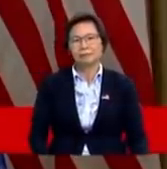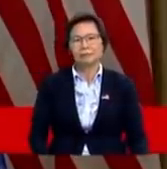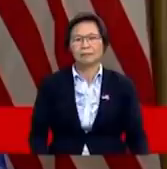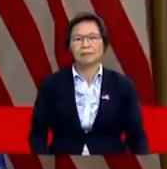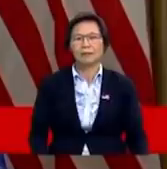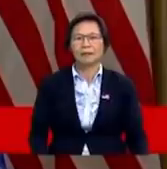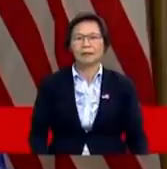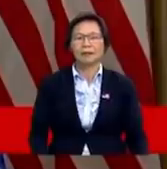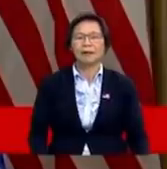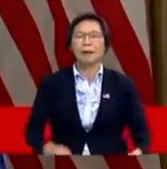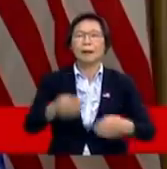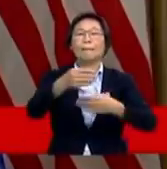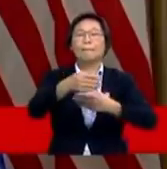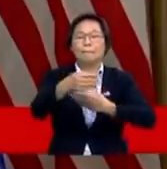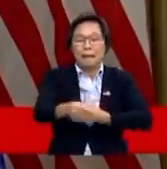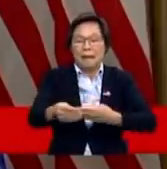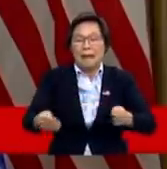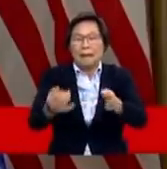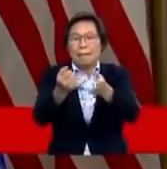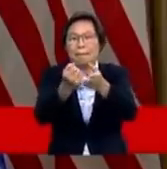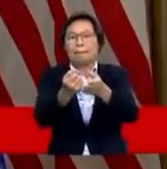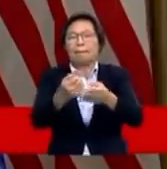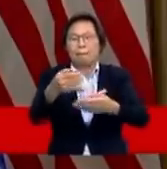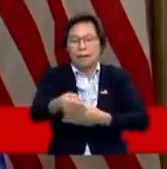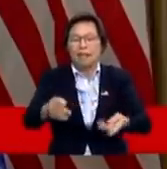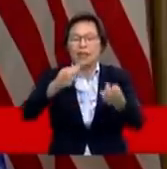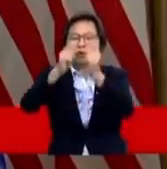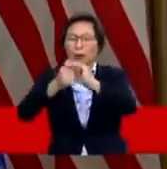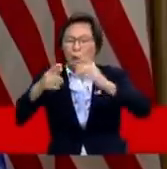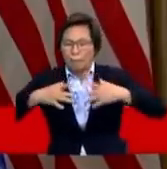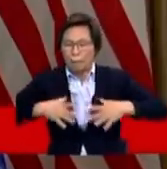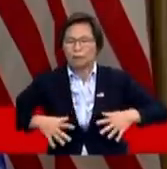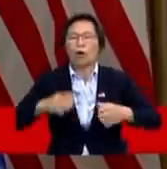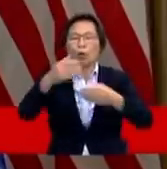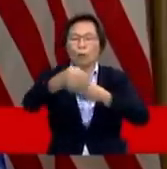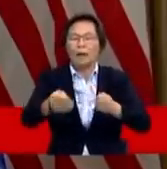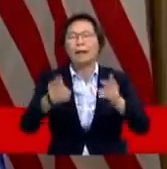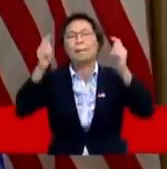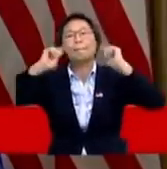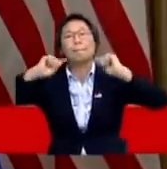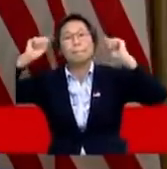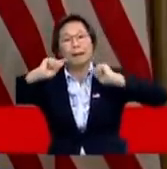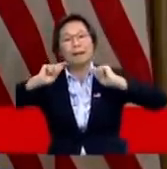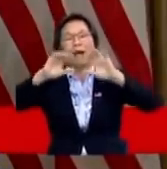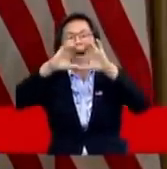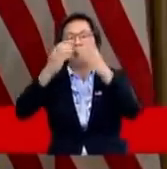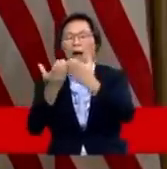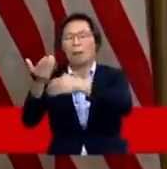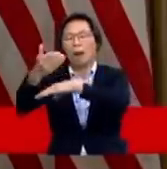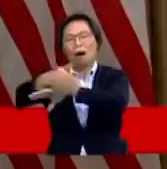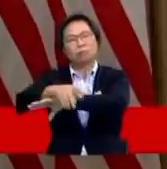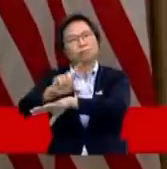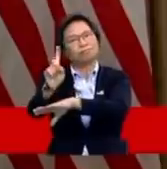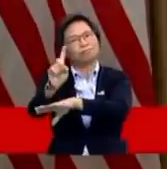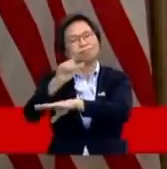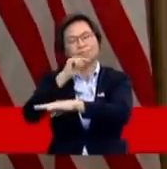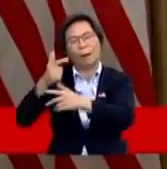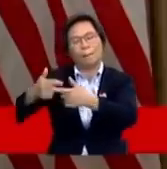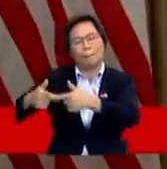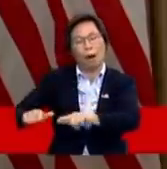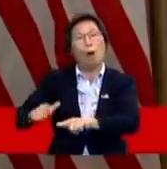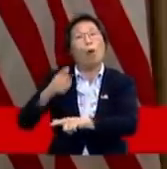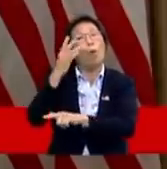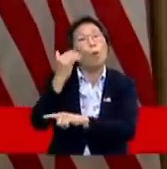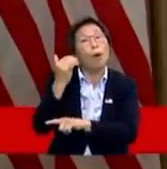Hai operasi bilik pesalinan ataupun bilik mandi di premis Clubhouse ini tidak dibedakan ini